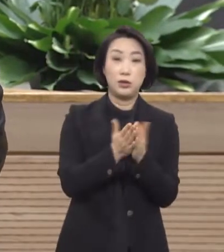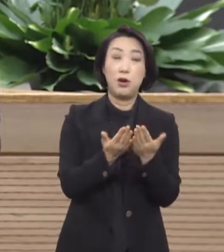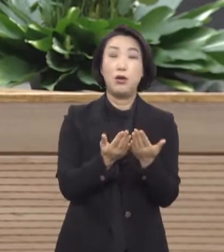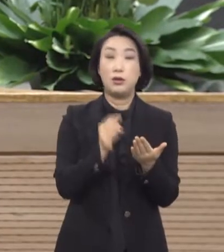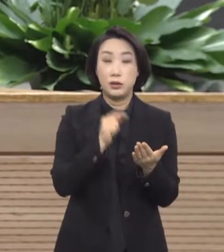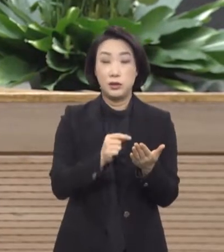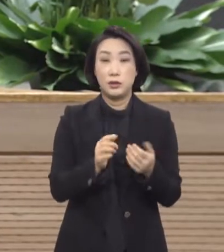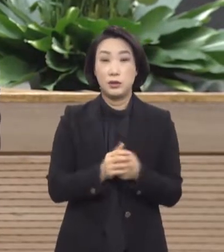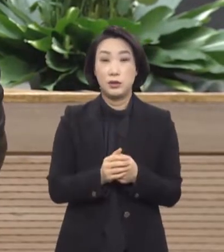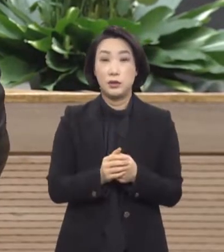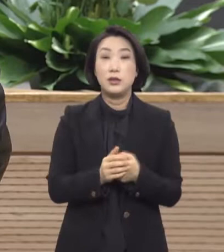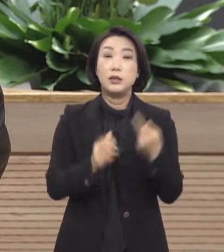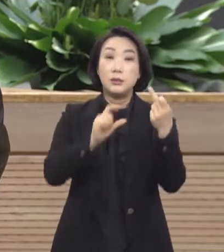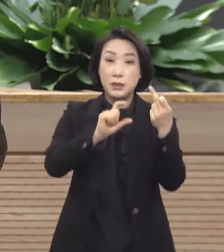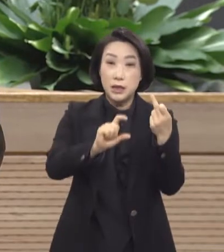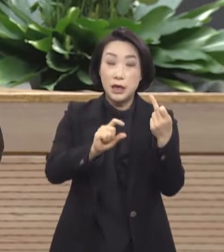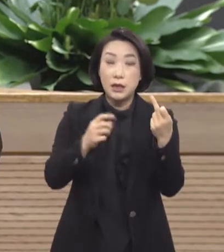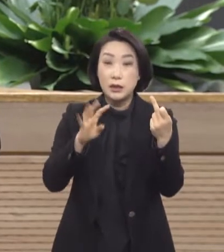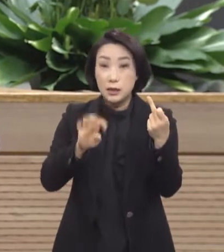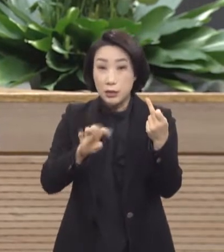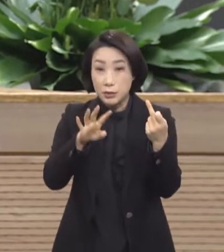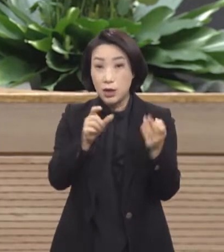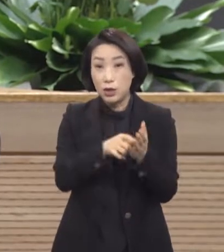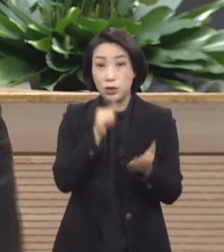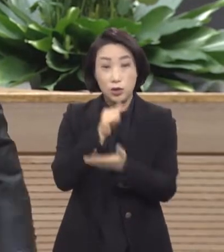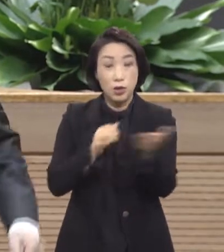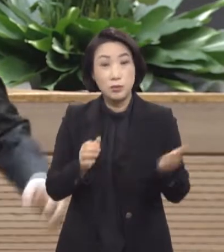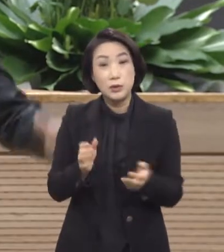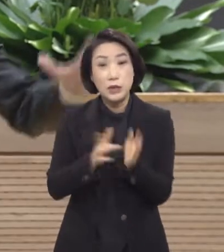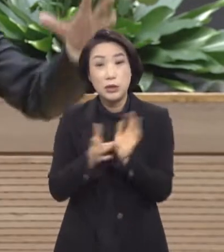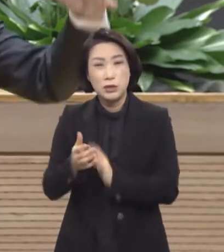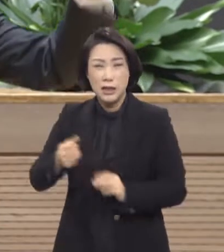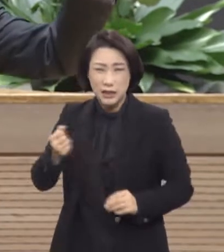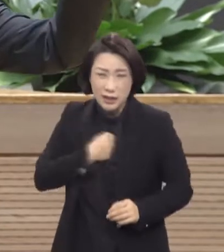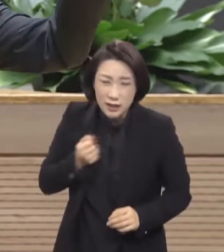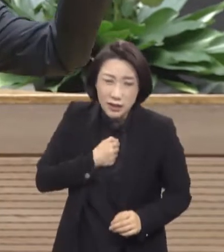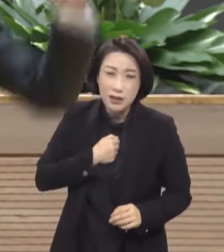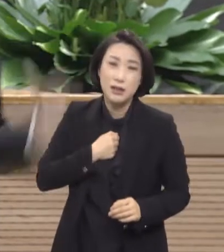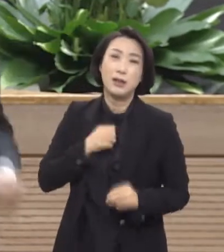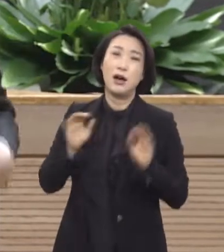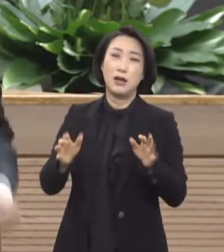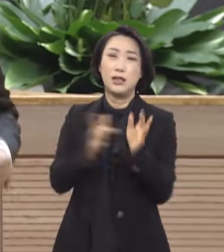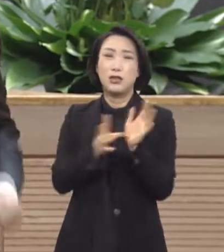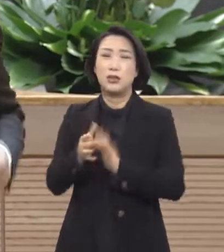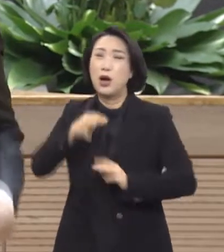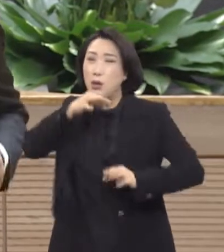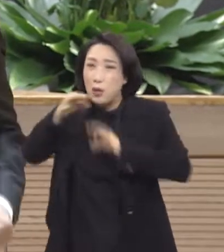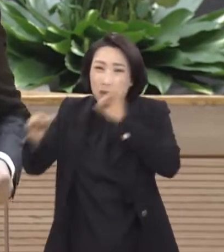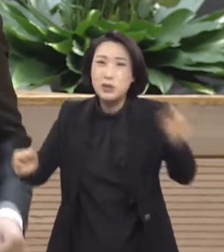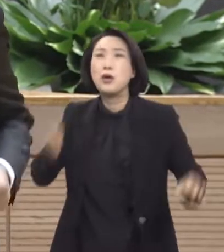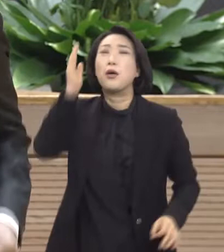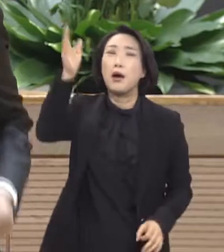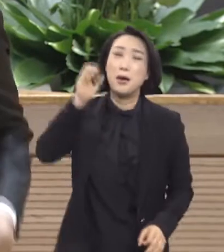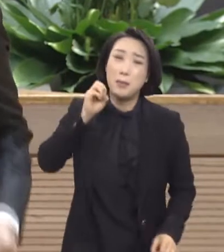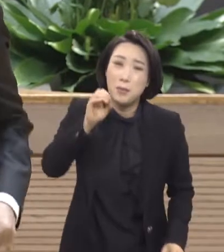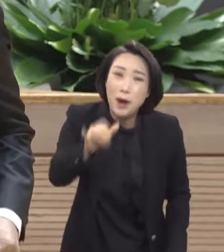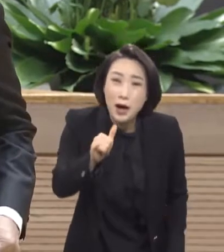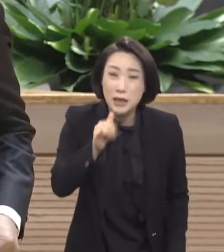본문 12장 44절에 애 터지게 예수께서 외쳐